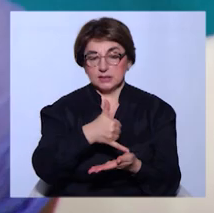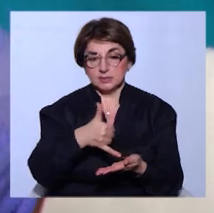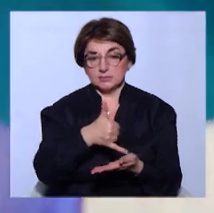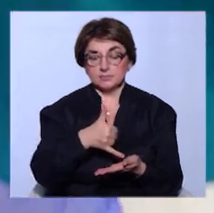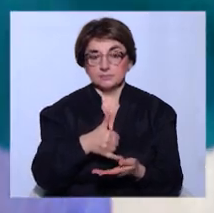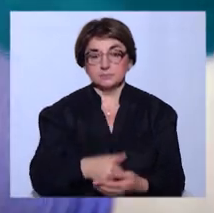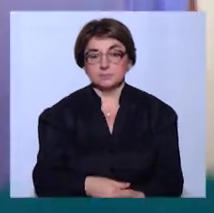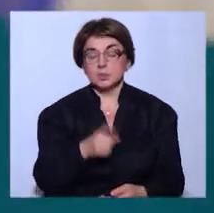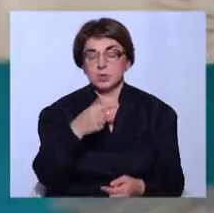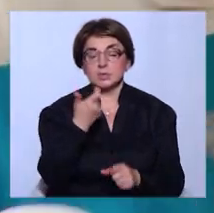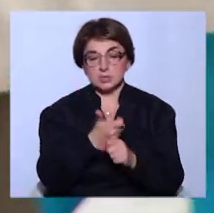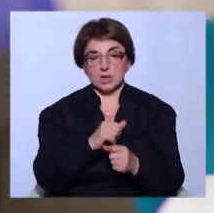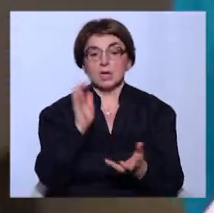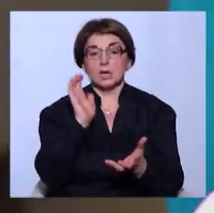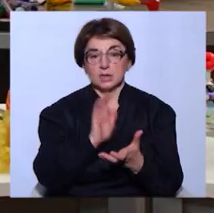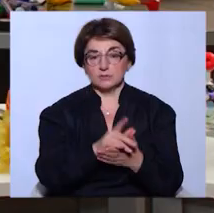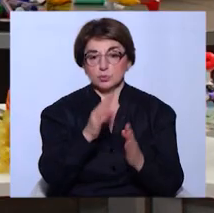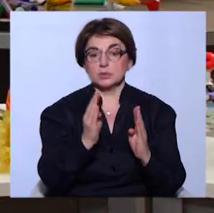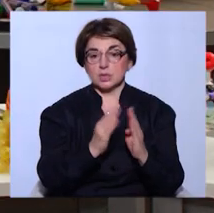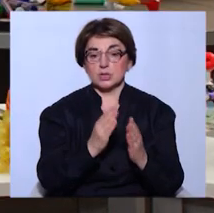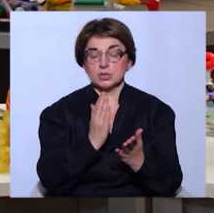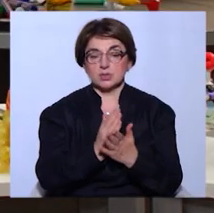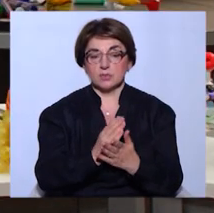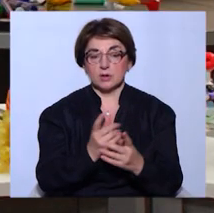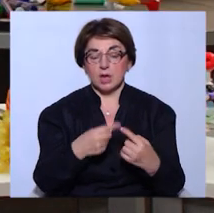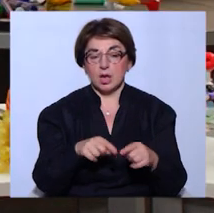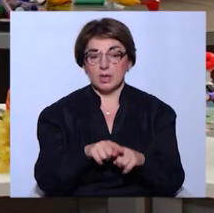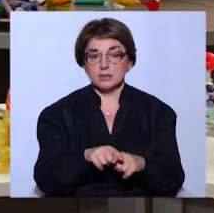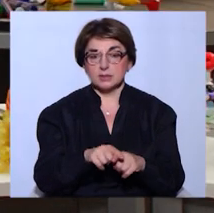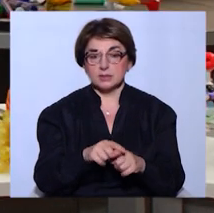და სახშიც გვაქვს, ასევე სპირტი,